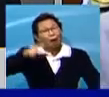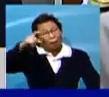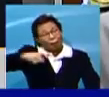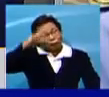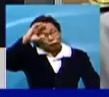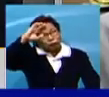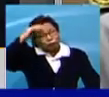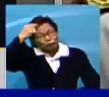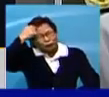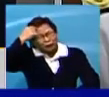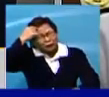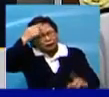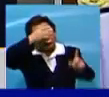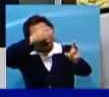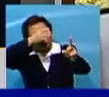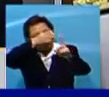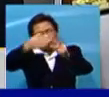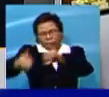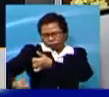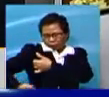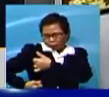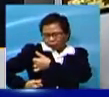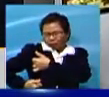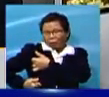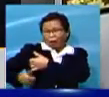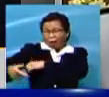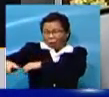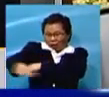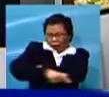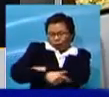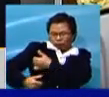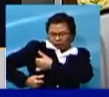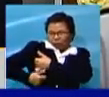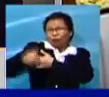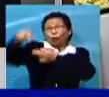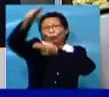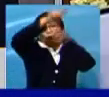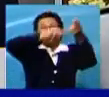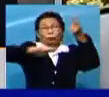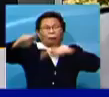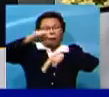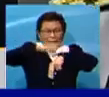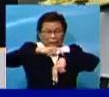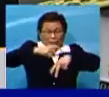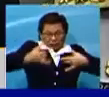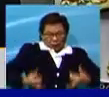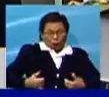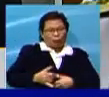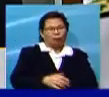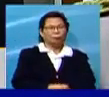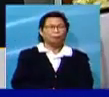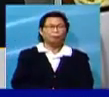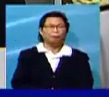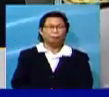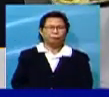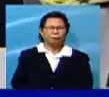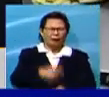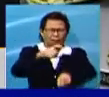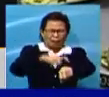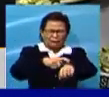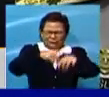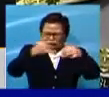tuju tentera laut dan juga tentera udara pada ketika ini, pada masa yang penuh